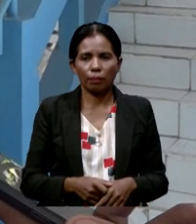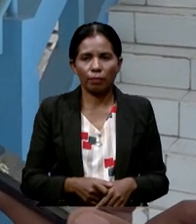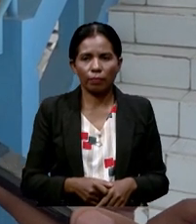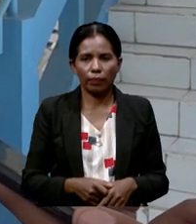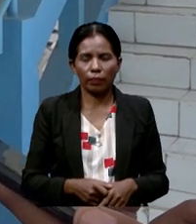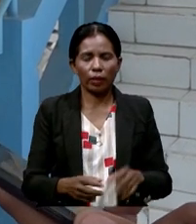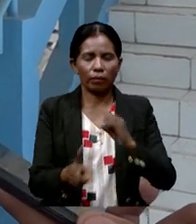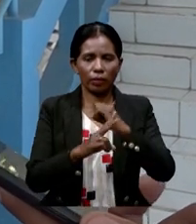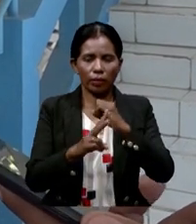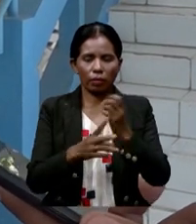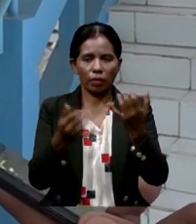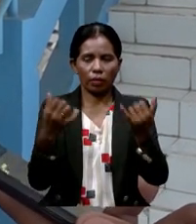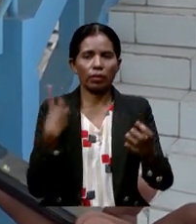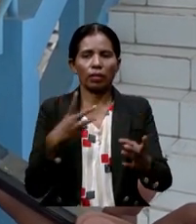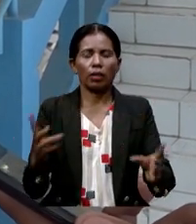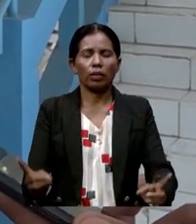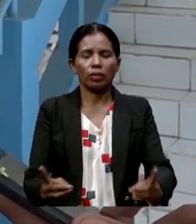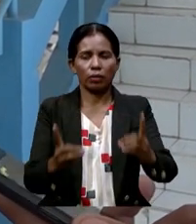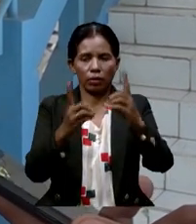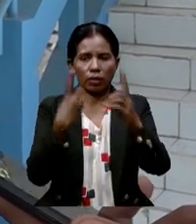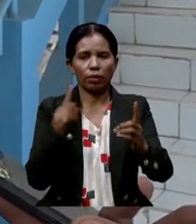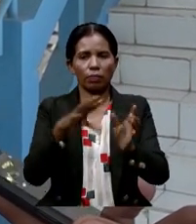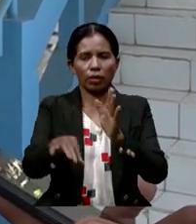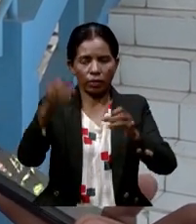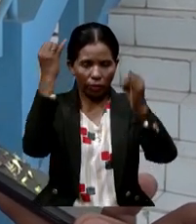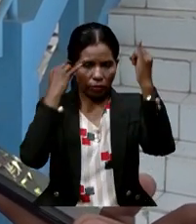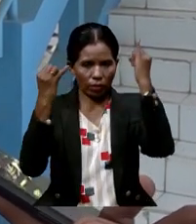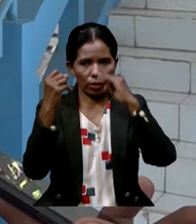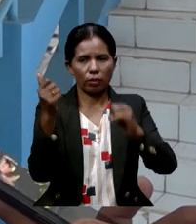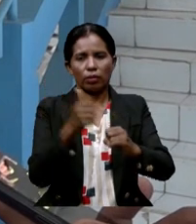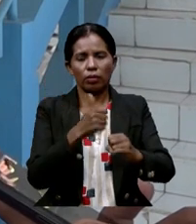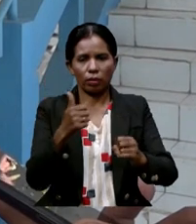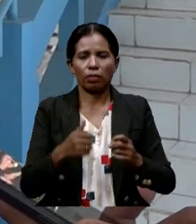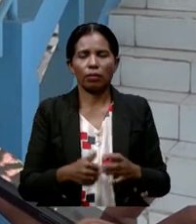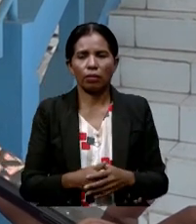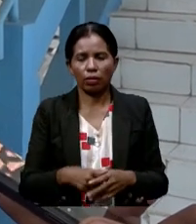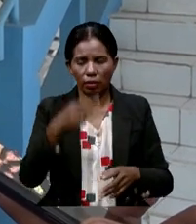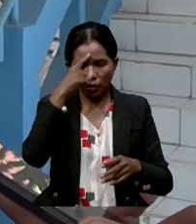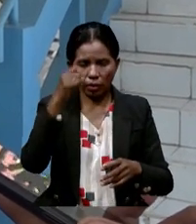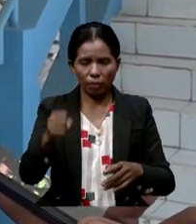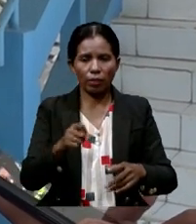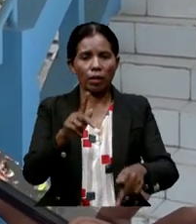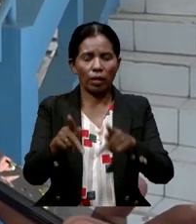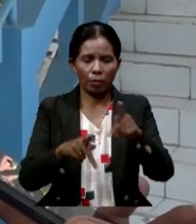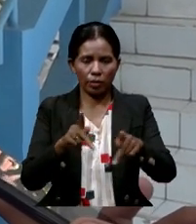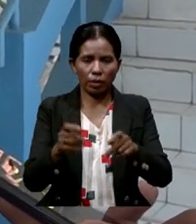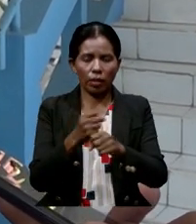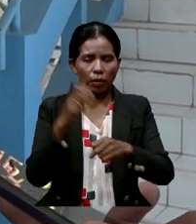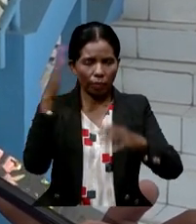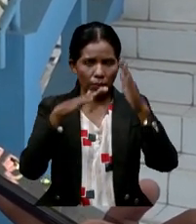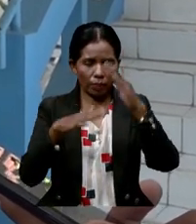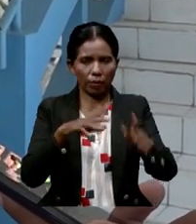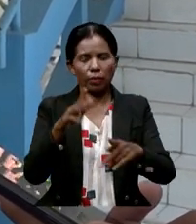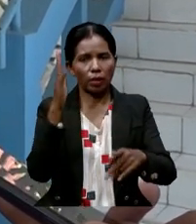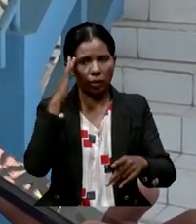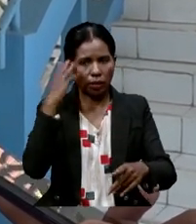Biti mah orang sini ita hasurona biti mah para itu bela hetanona informasi umbalu. Tama suspeitu sira vizinu nepe kuinse